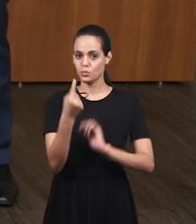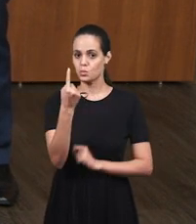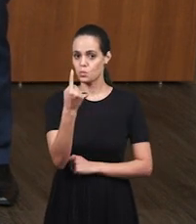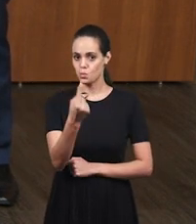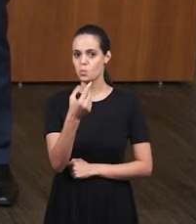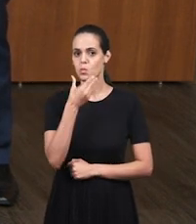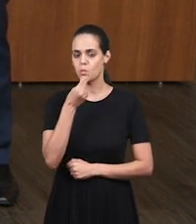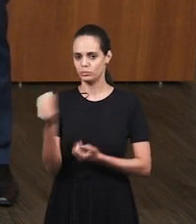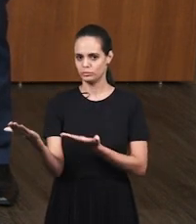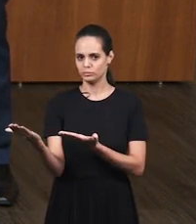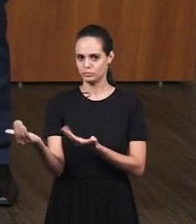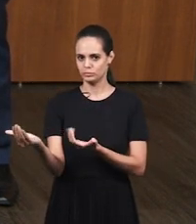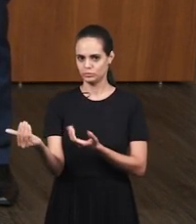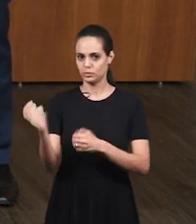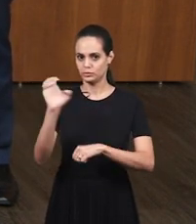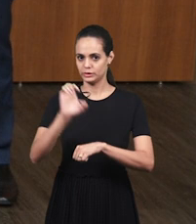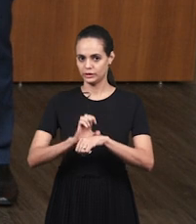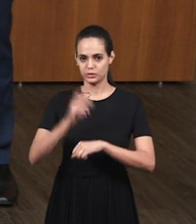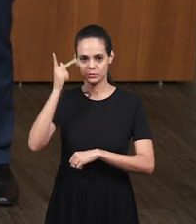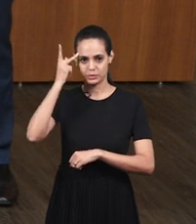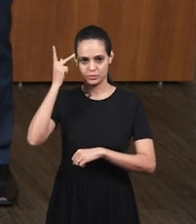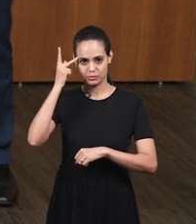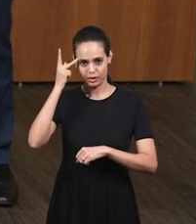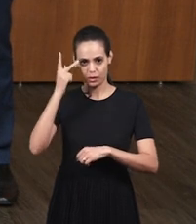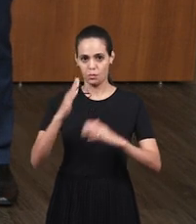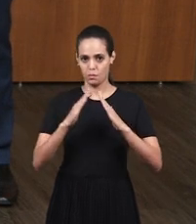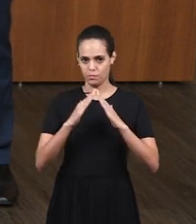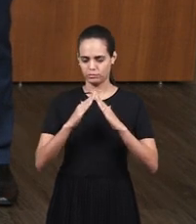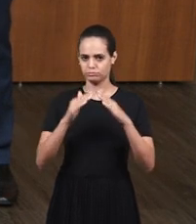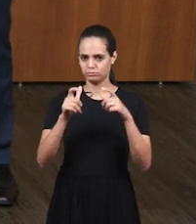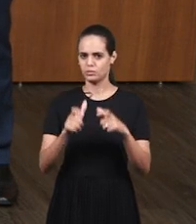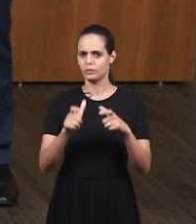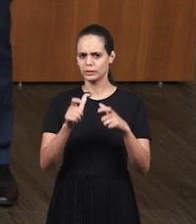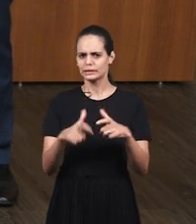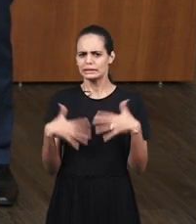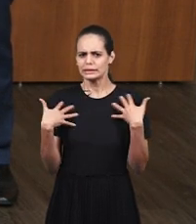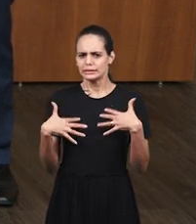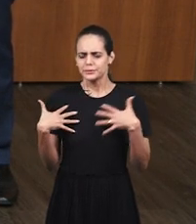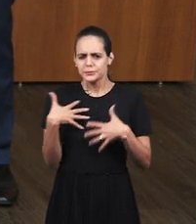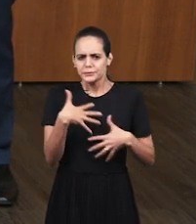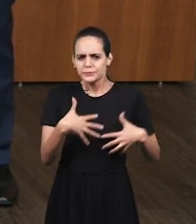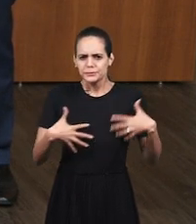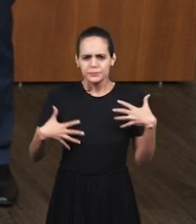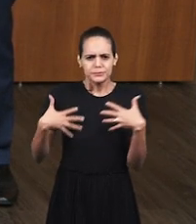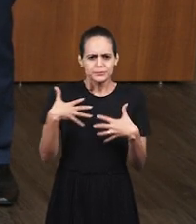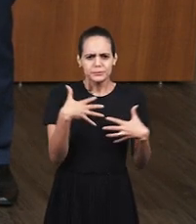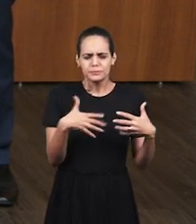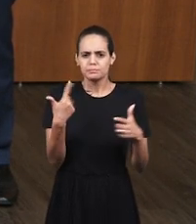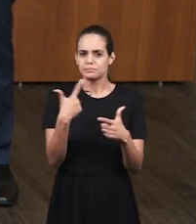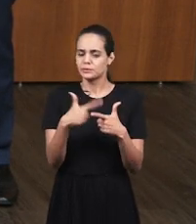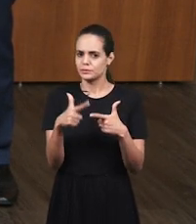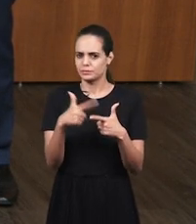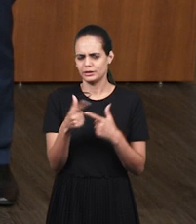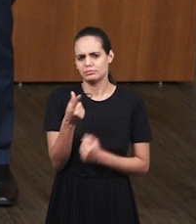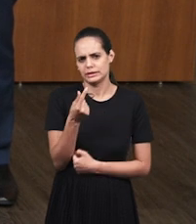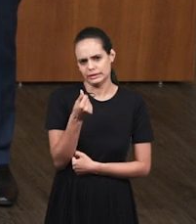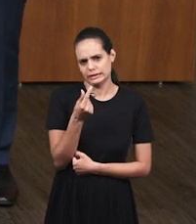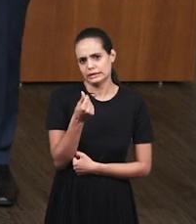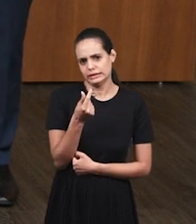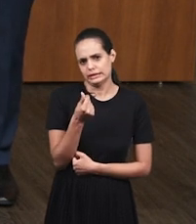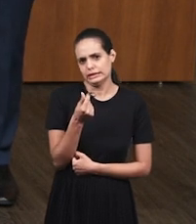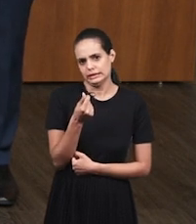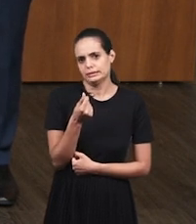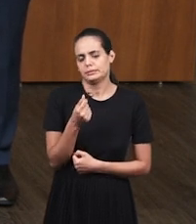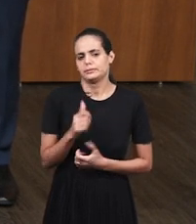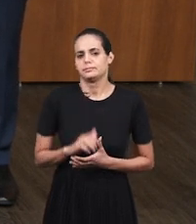одном молодом человеке. Он живет в Сан-Пауле. В Сан-Паулу он скорбит, печалится из-за финансовых